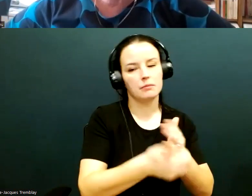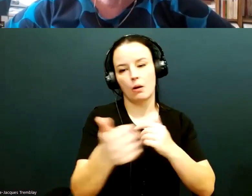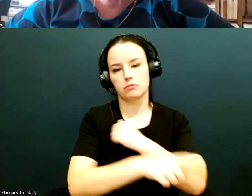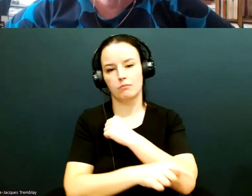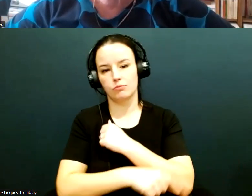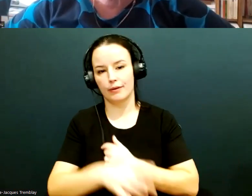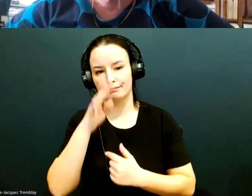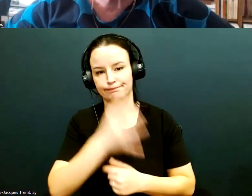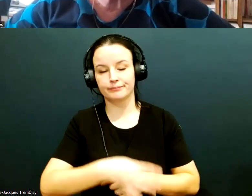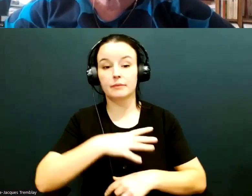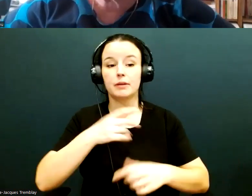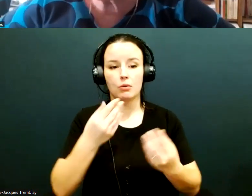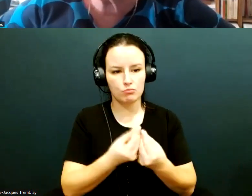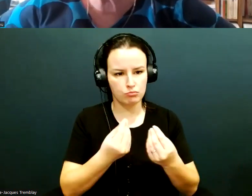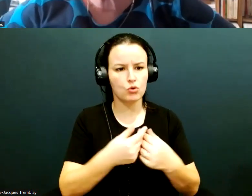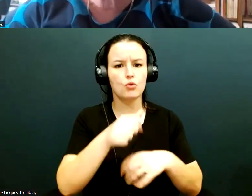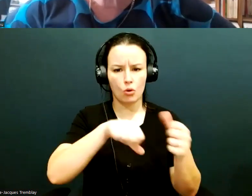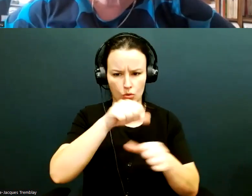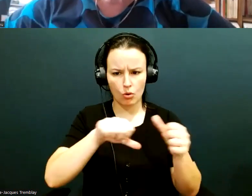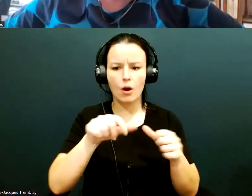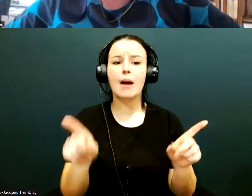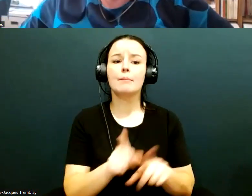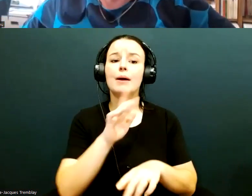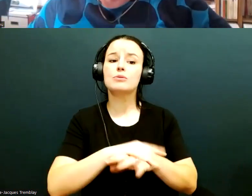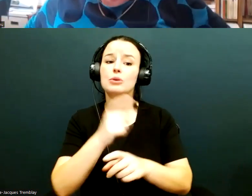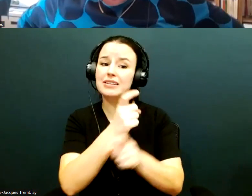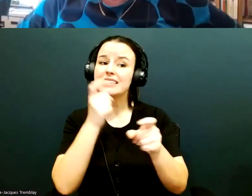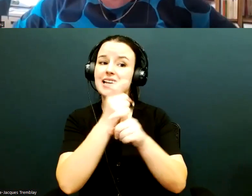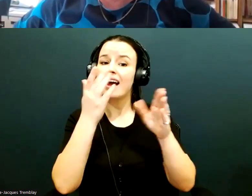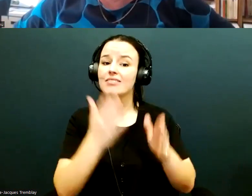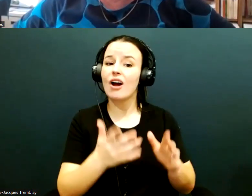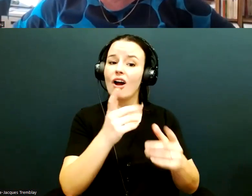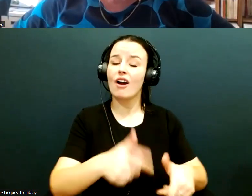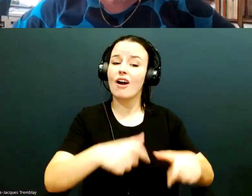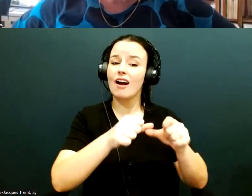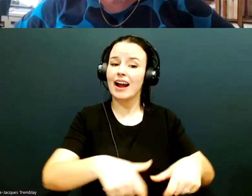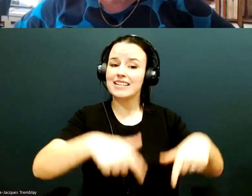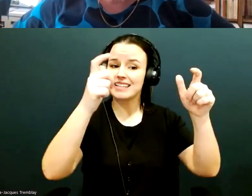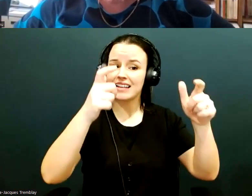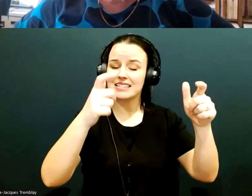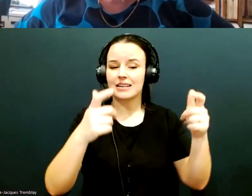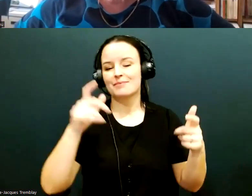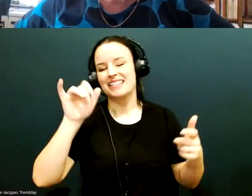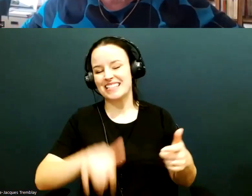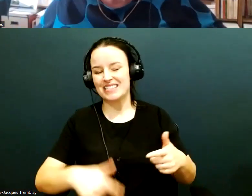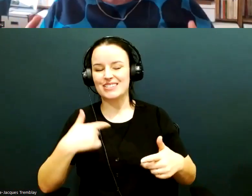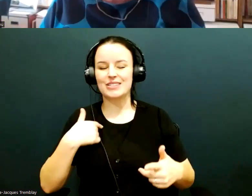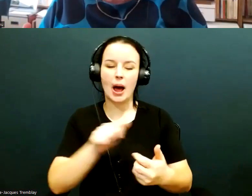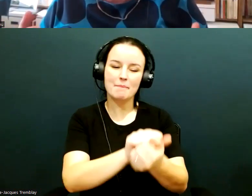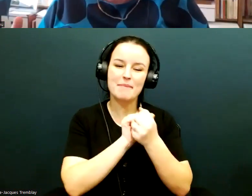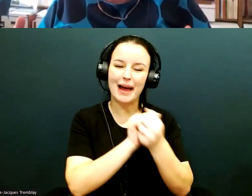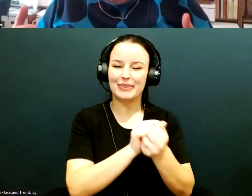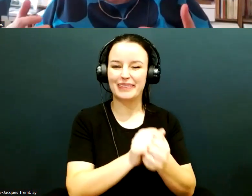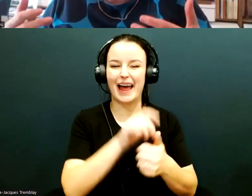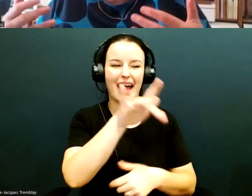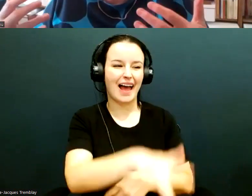et qu'on a eu beaucoup de roulements, y compris même dans les directions des résidences. C'est les joies de la recherche partenariale parce qu'on travaille